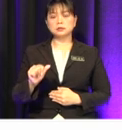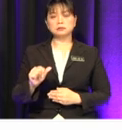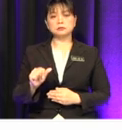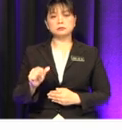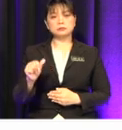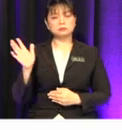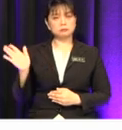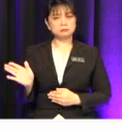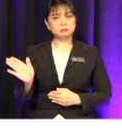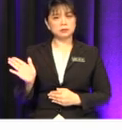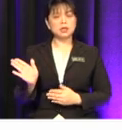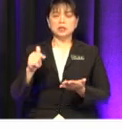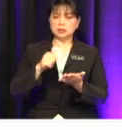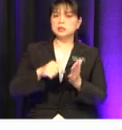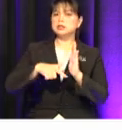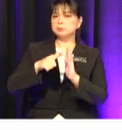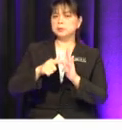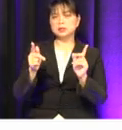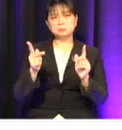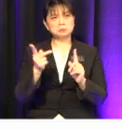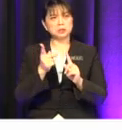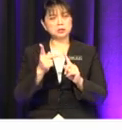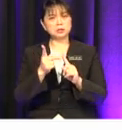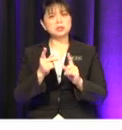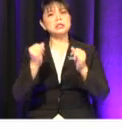berdaya saing ini lebih kepada individu